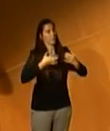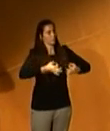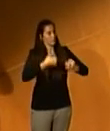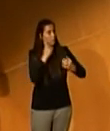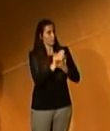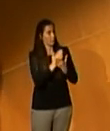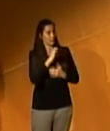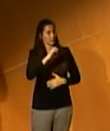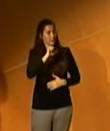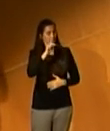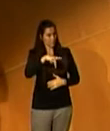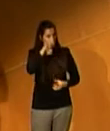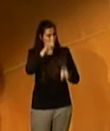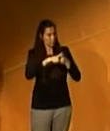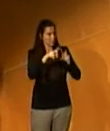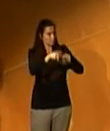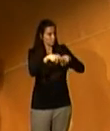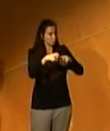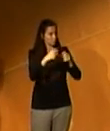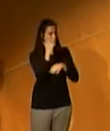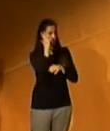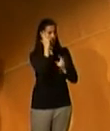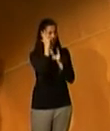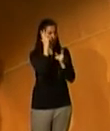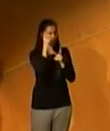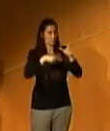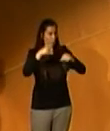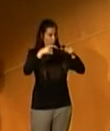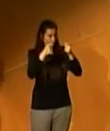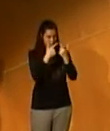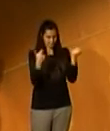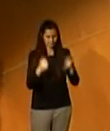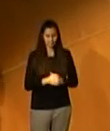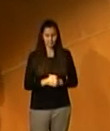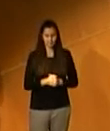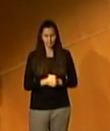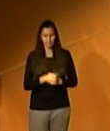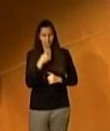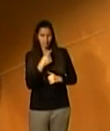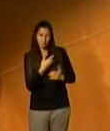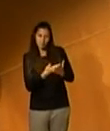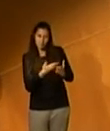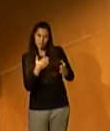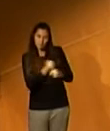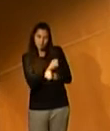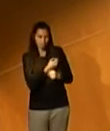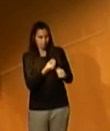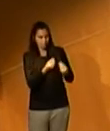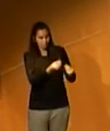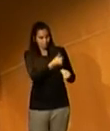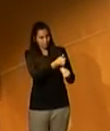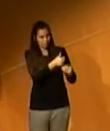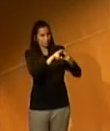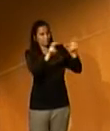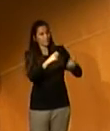horticole. Le travail d'équipe a permis de soutenir le projet du jeune et de l'orienter vers un CAP qui lui ouvre plus de